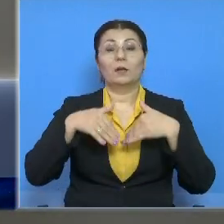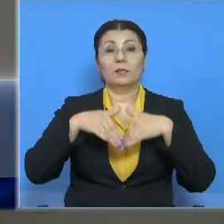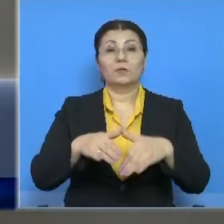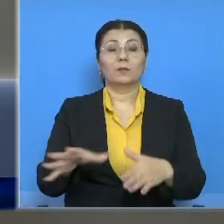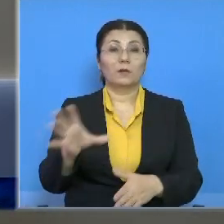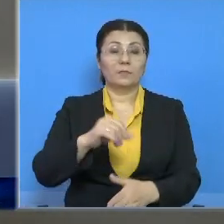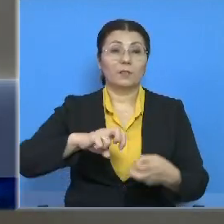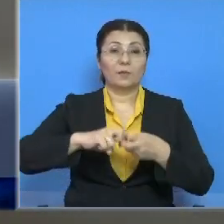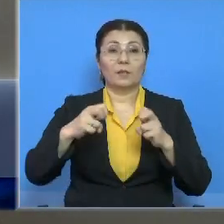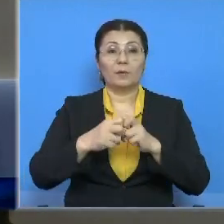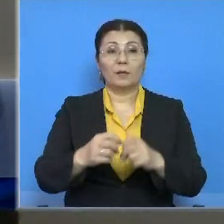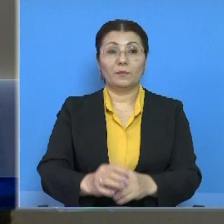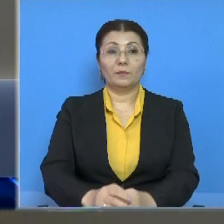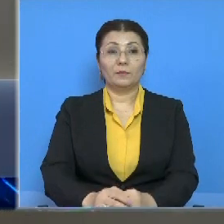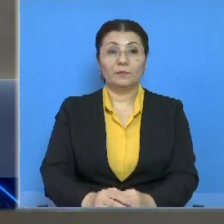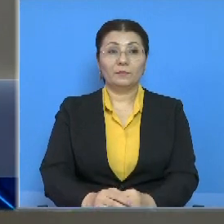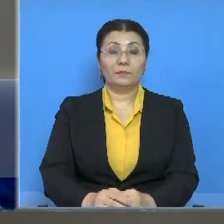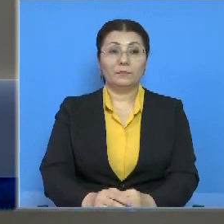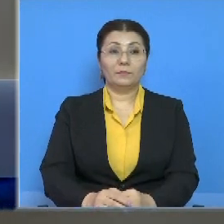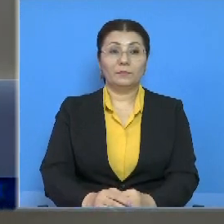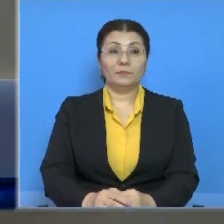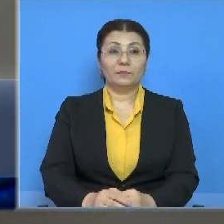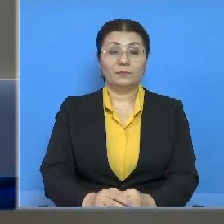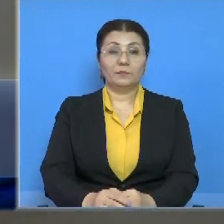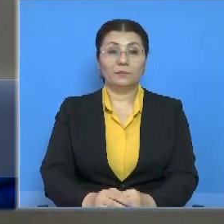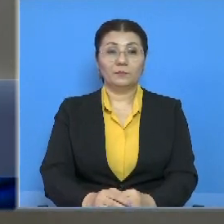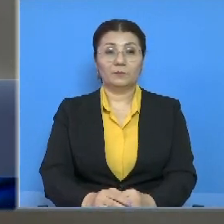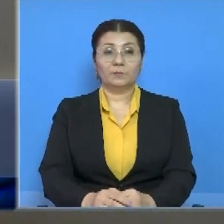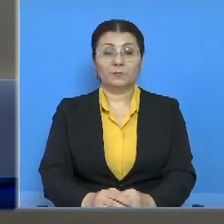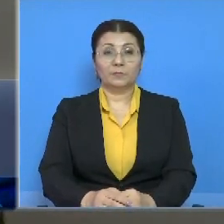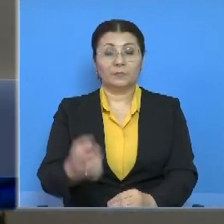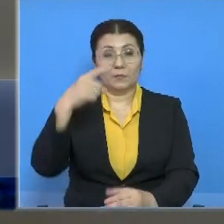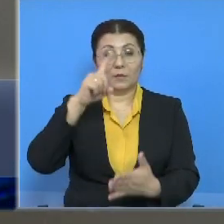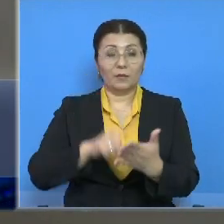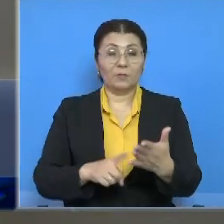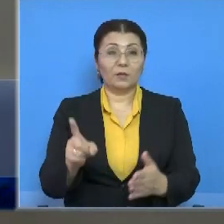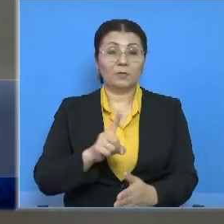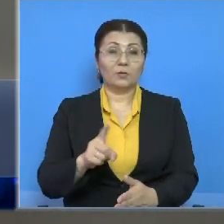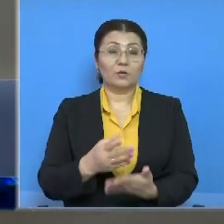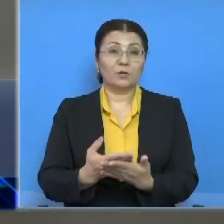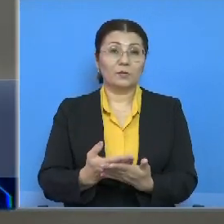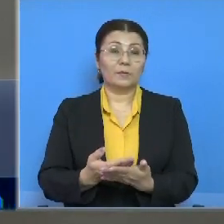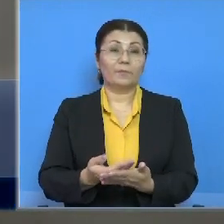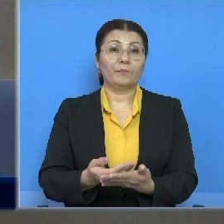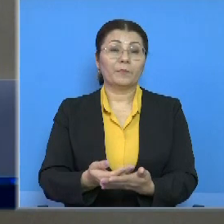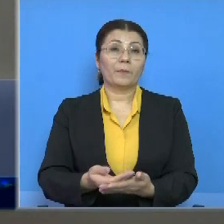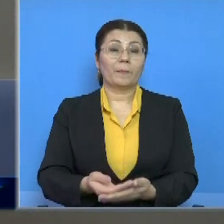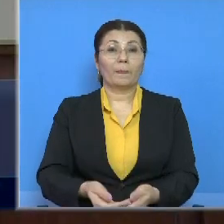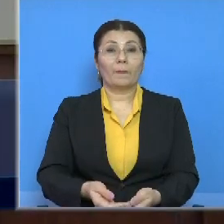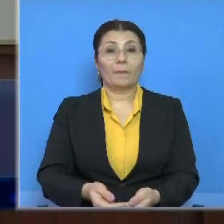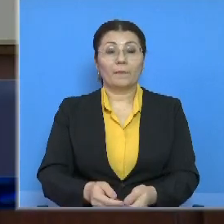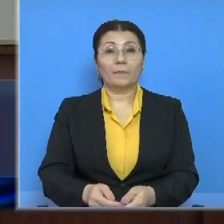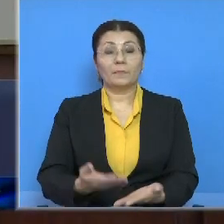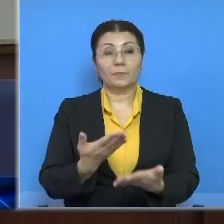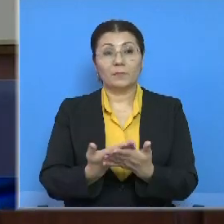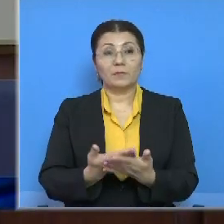всех проблем во всех районах, в принципе. И надеюсь на то, что полномочия председателя помогут.